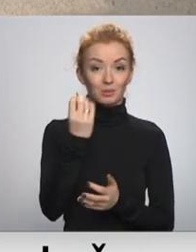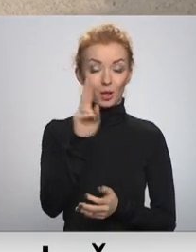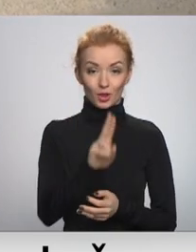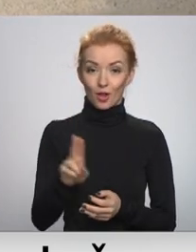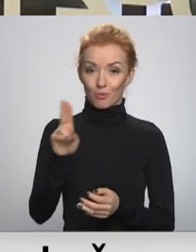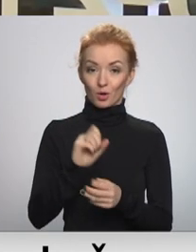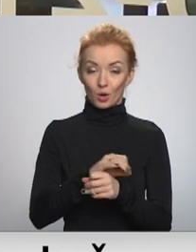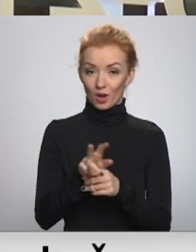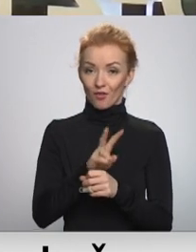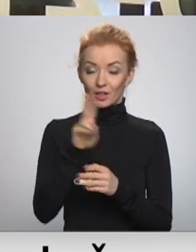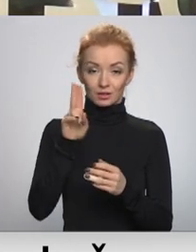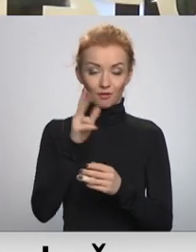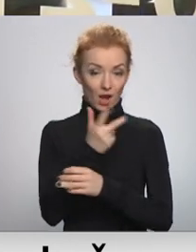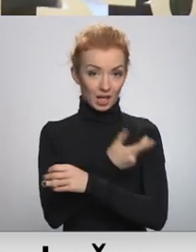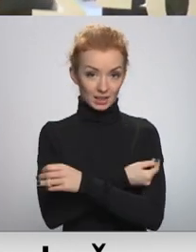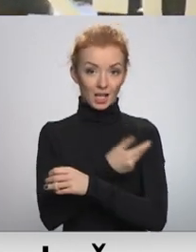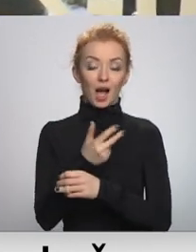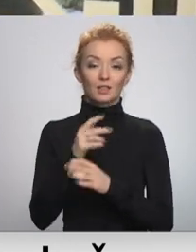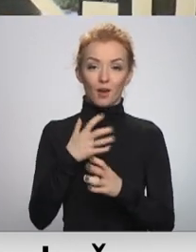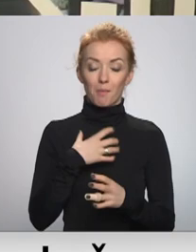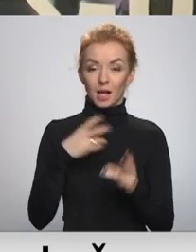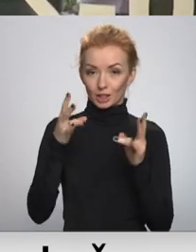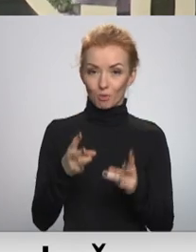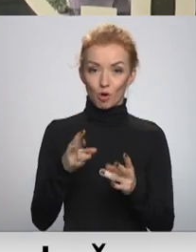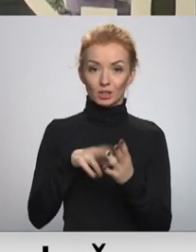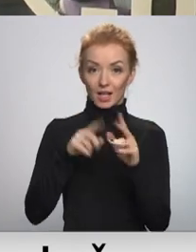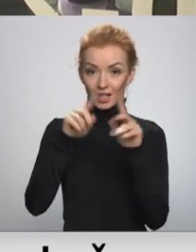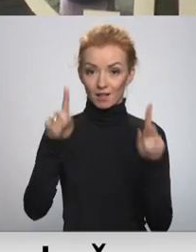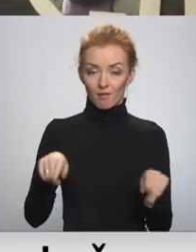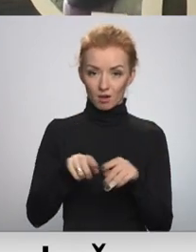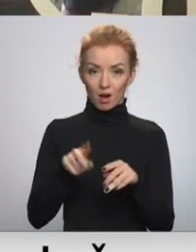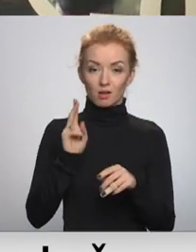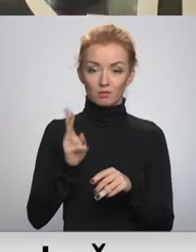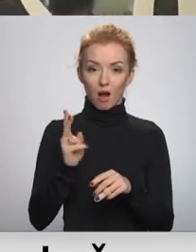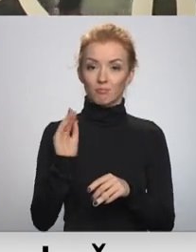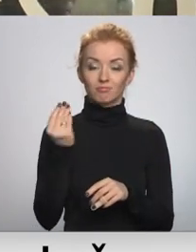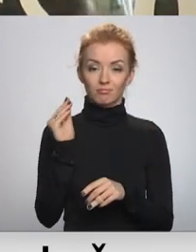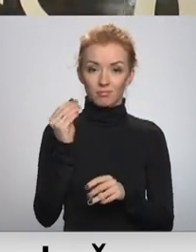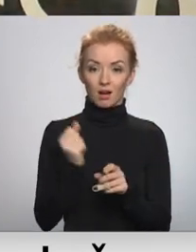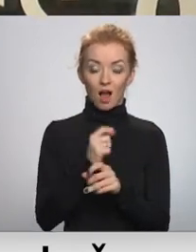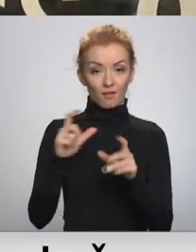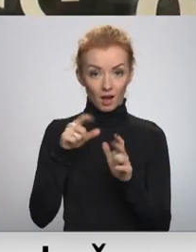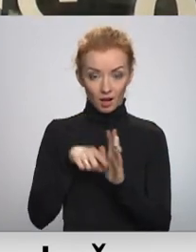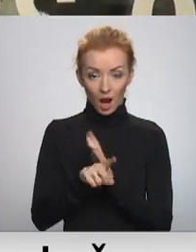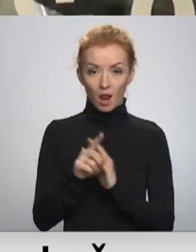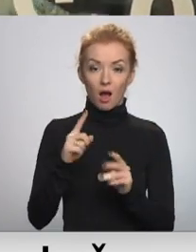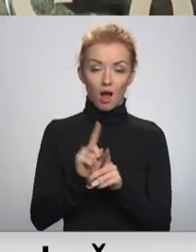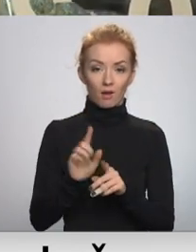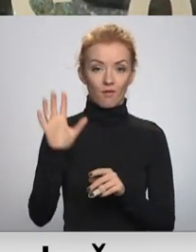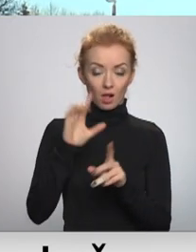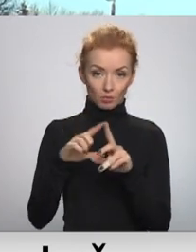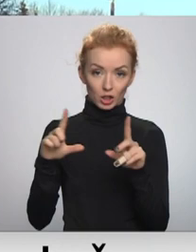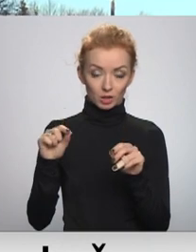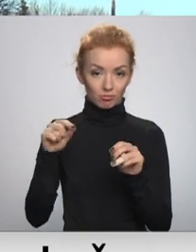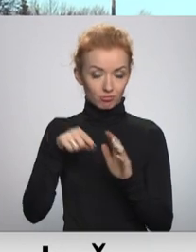novembra COVID-19 vakcinācijas vai pārslimošanas certifikāts kļuvis teju par atslēgu gan lielveikalu, gan valsts un pašvaldību iestāžu